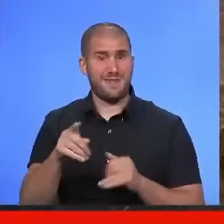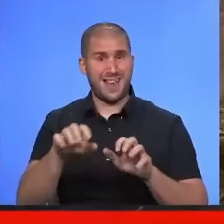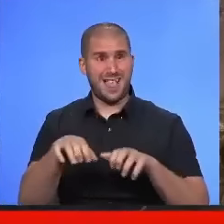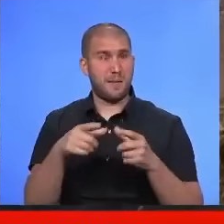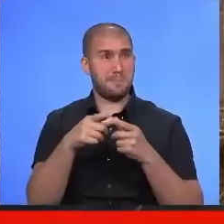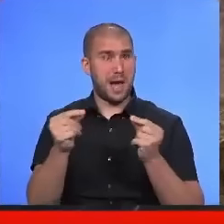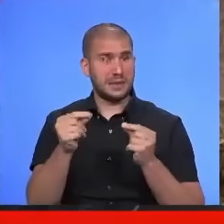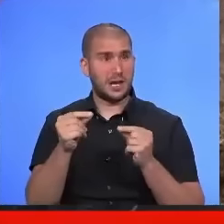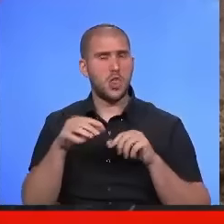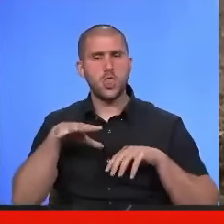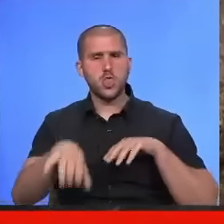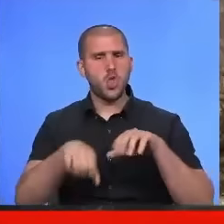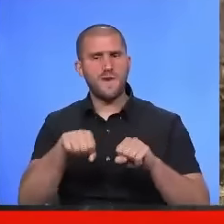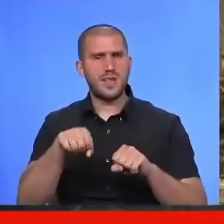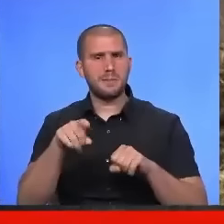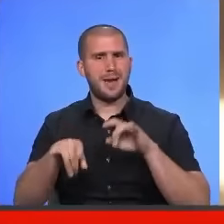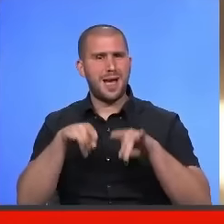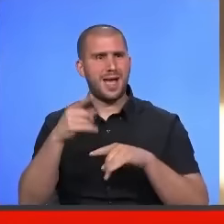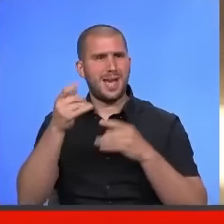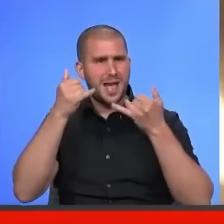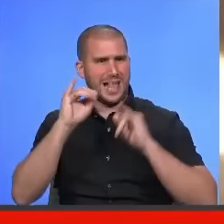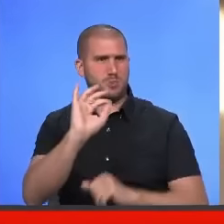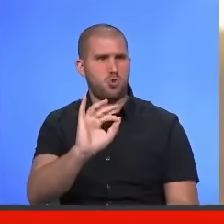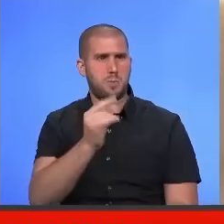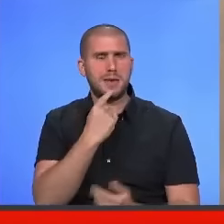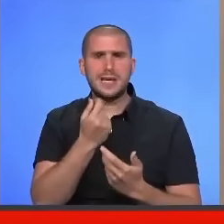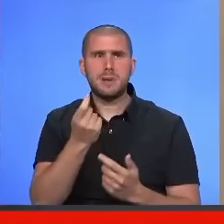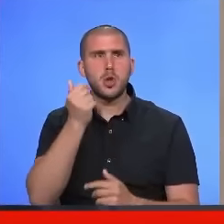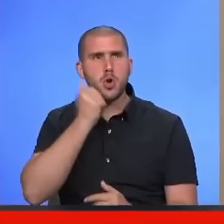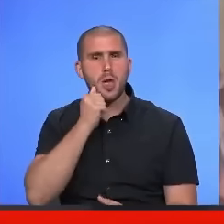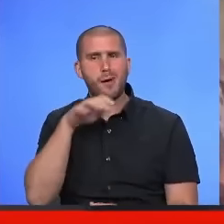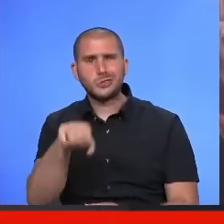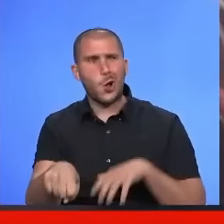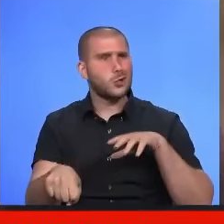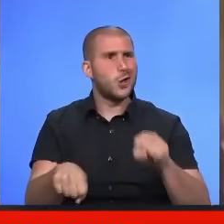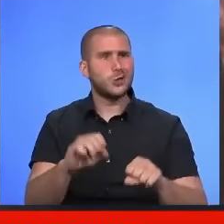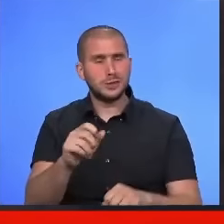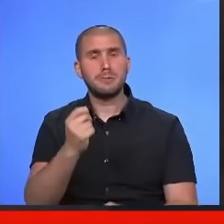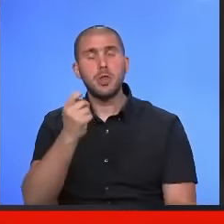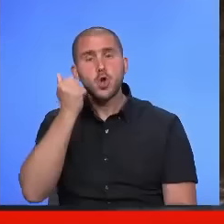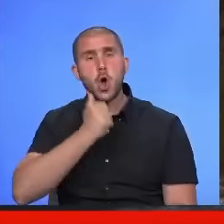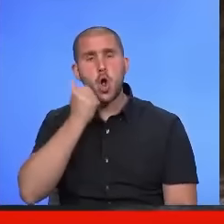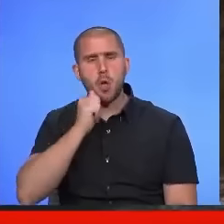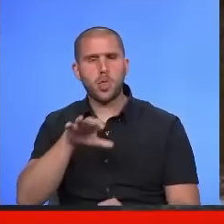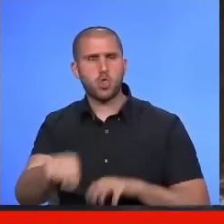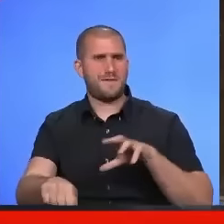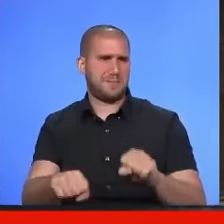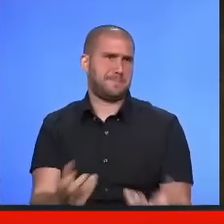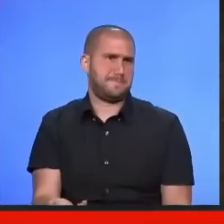מעזה טורפ לו את העגלים אתה אומר שאין כמעט יום בלי טרפה אין יום בלי